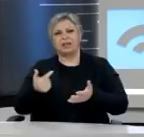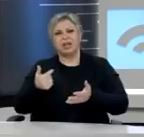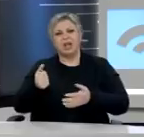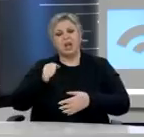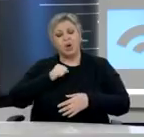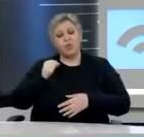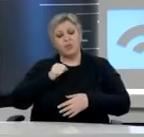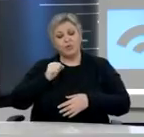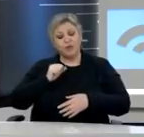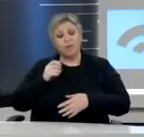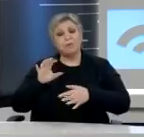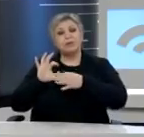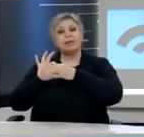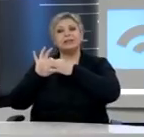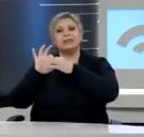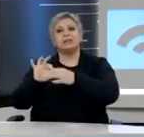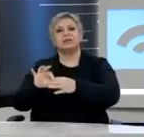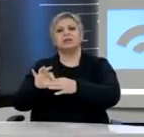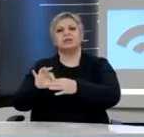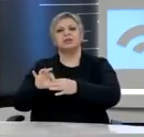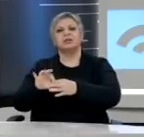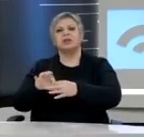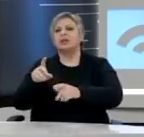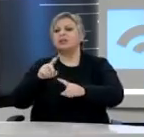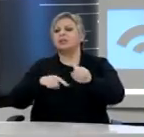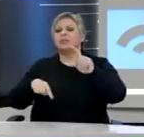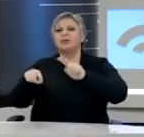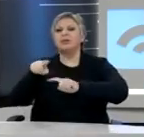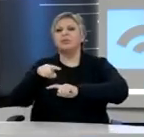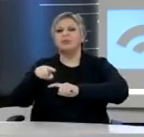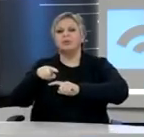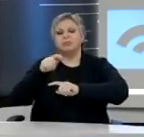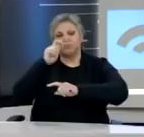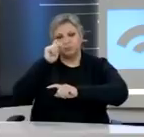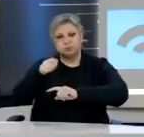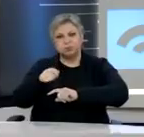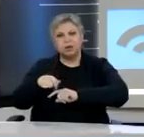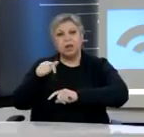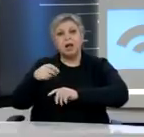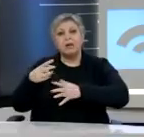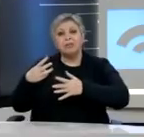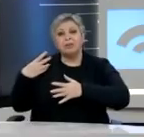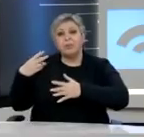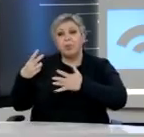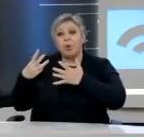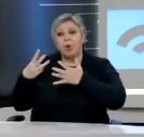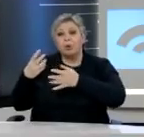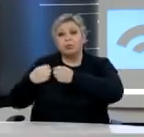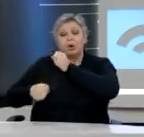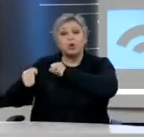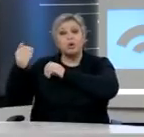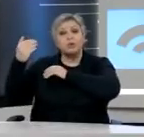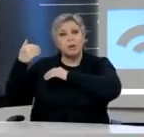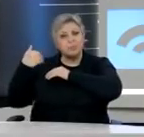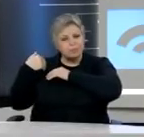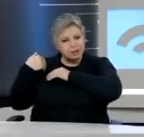εδώ και τις εκπροσωπούν αυτοί οι οποίοι τις έφεραν πριν από 8 χρόνια. Και αυτές